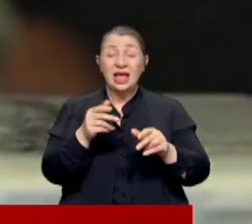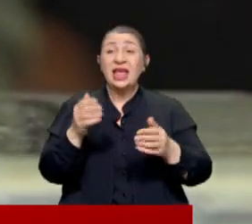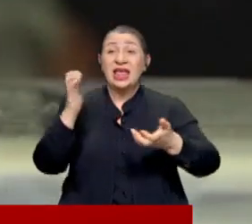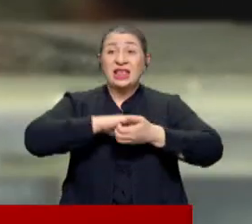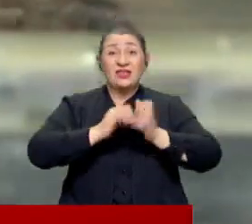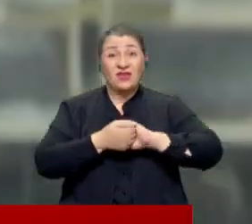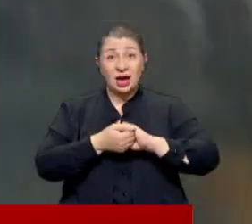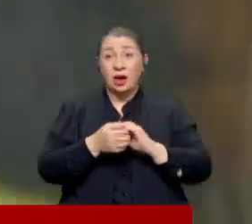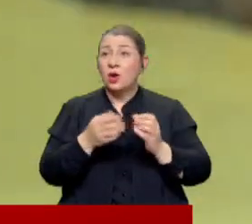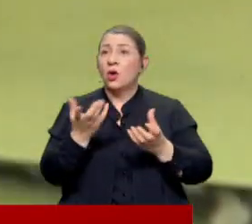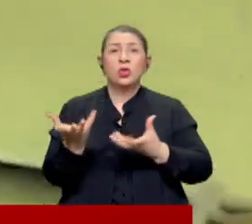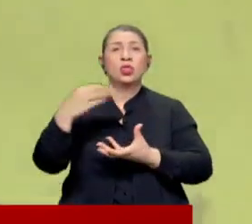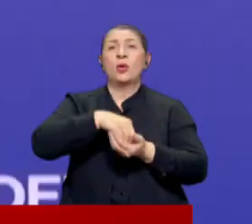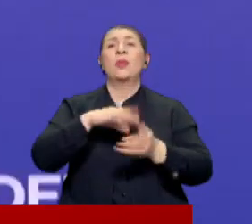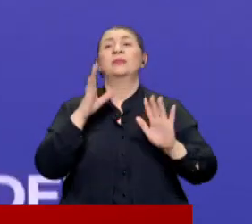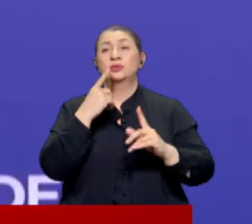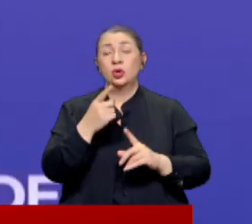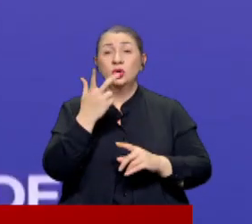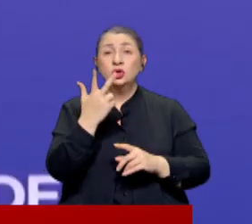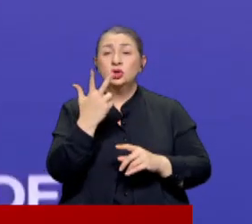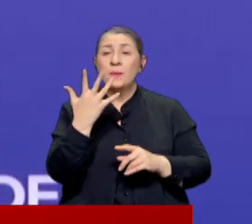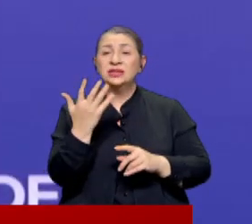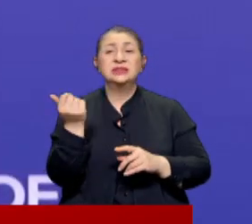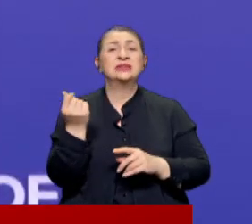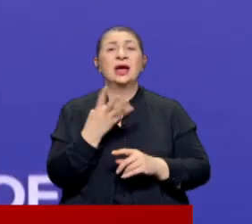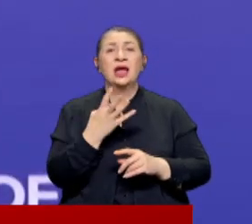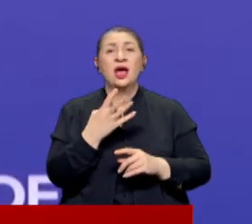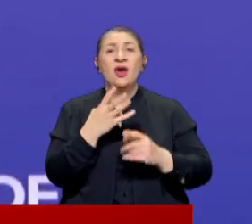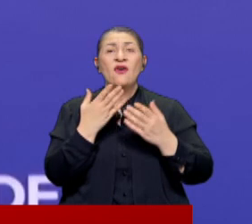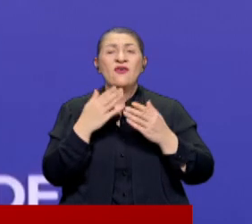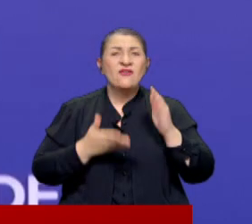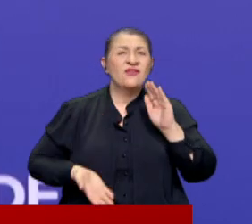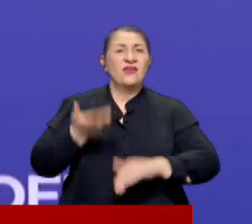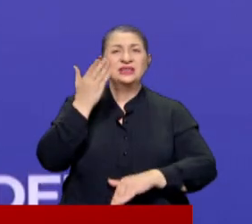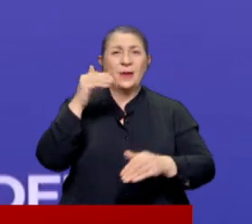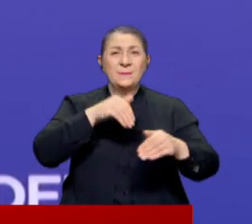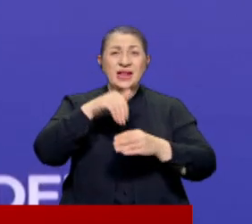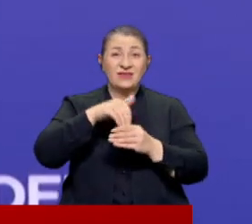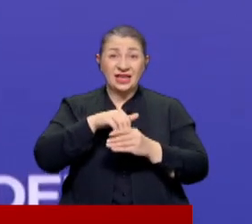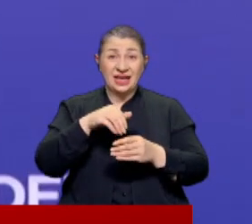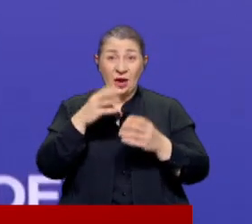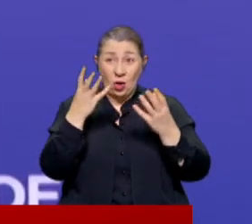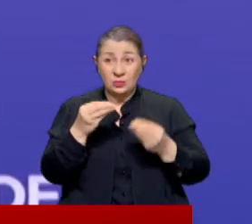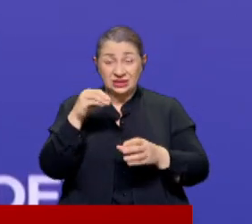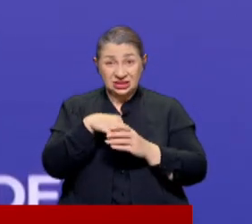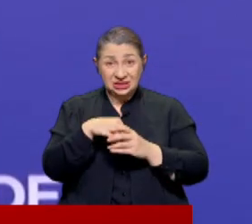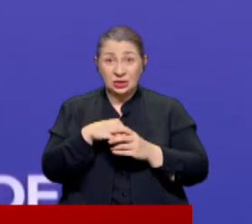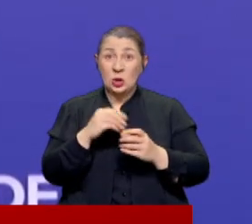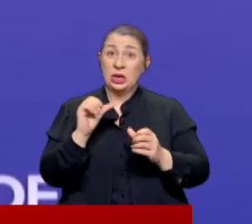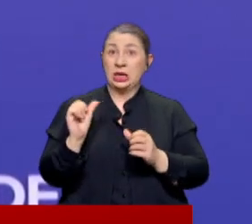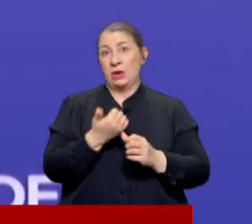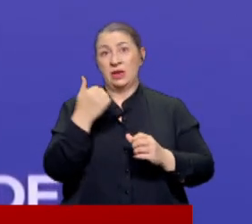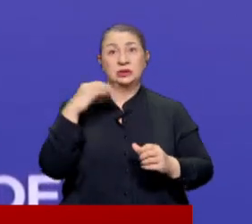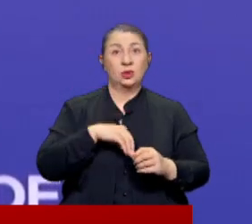ittifak oyları bir araya toplanması diyor 3-5 tane fazla milletvekili çıkarabilme yine